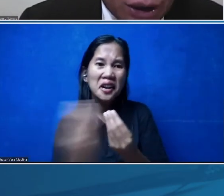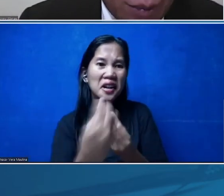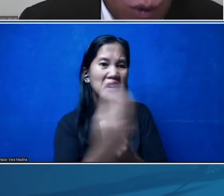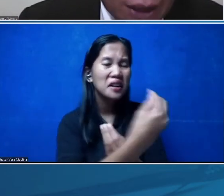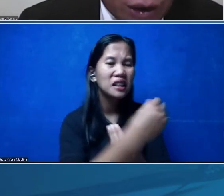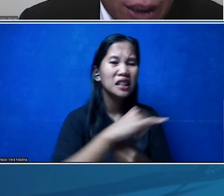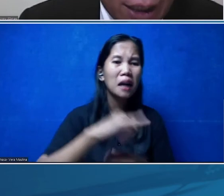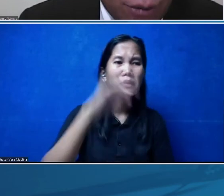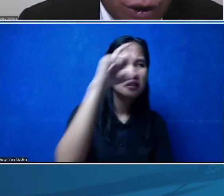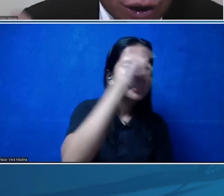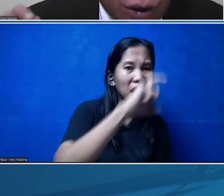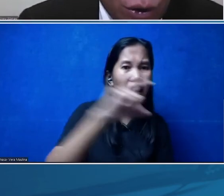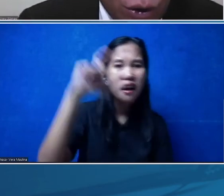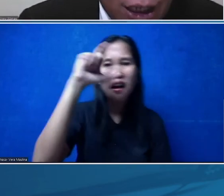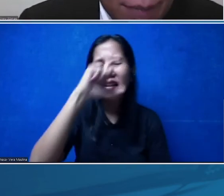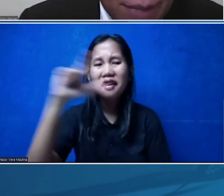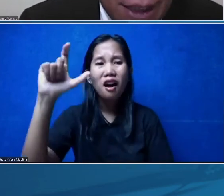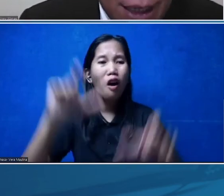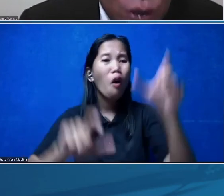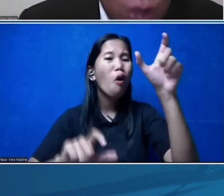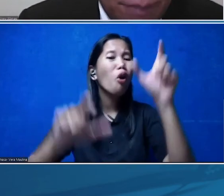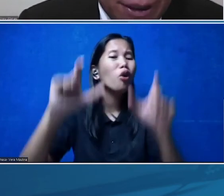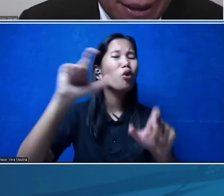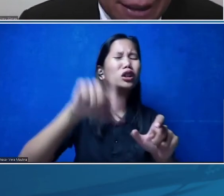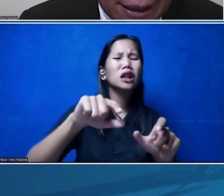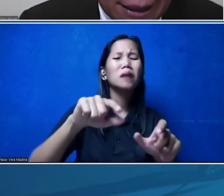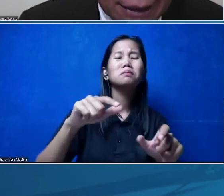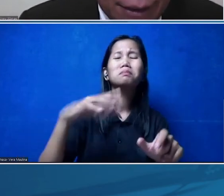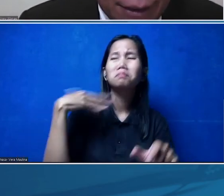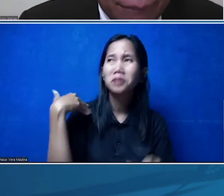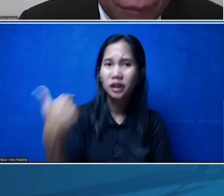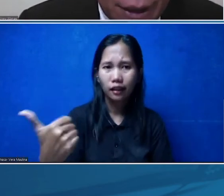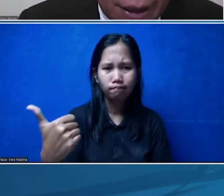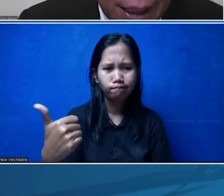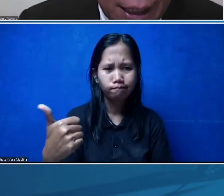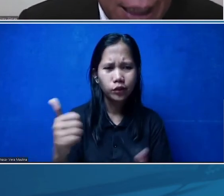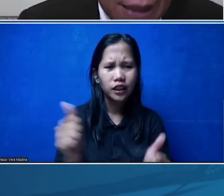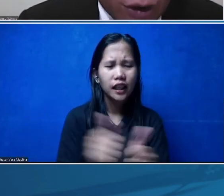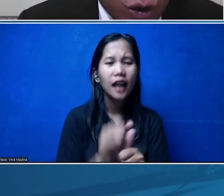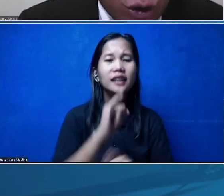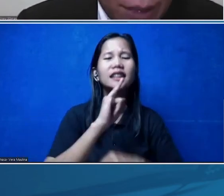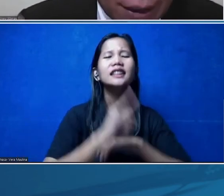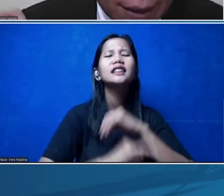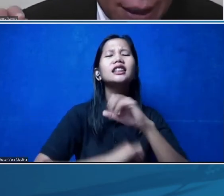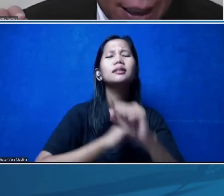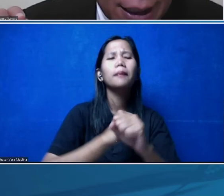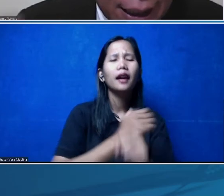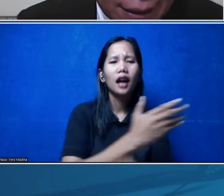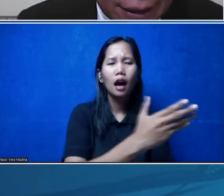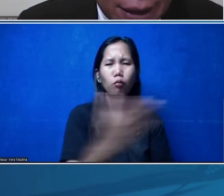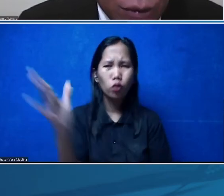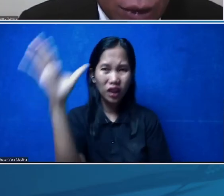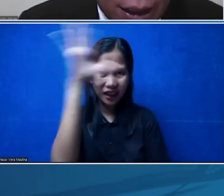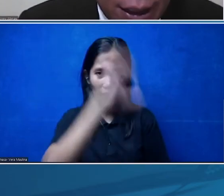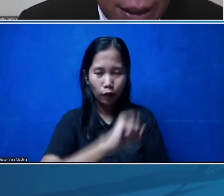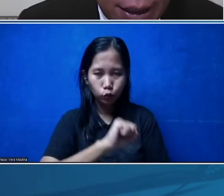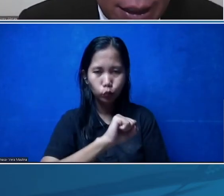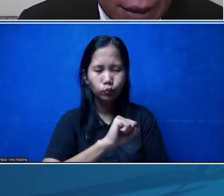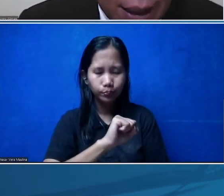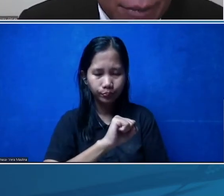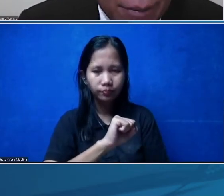semua saudaramu di seluruh dunia menanggung penderitaan yang sama dan Allah sumber segala kasih karunia